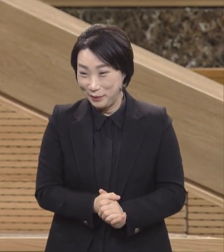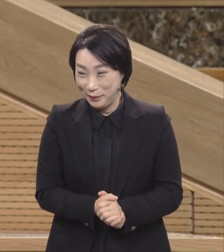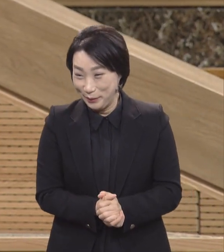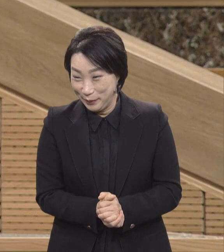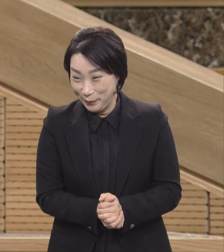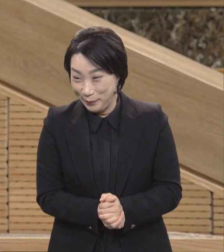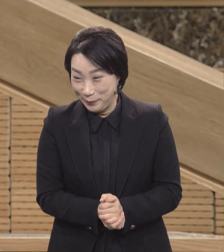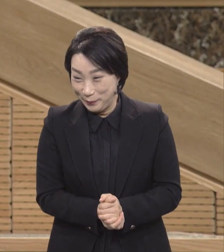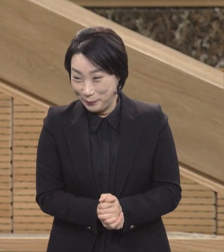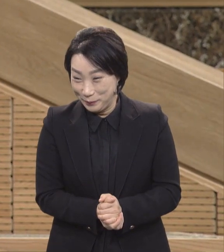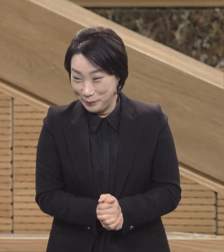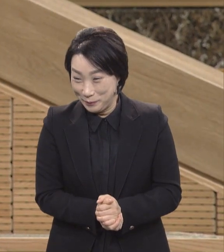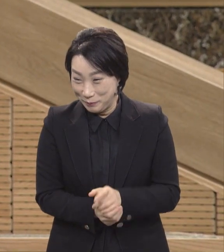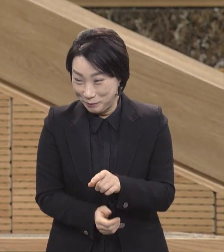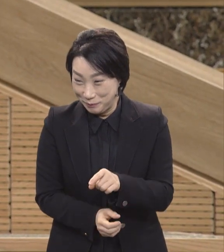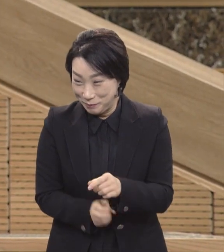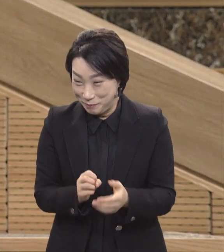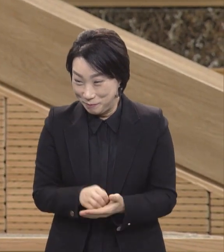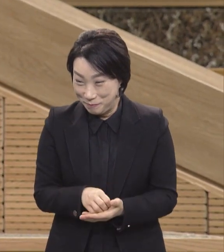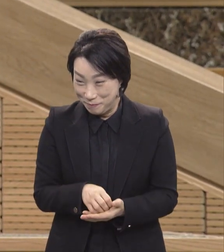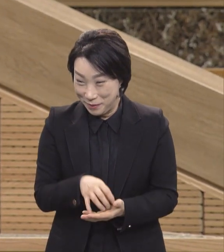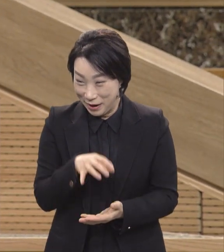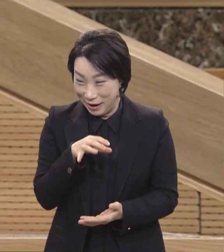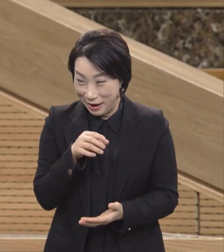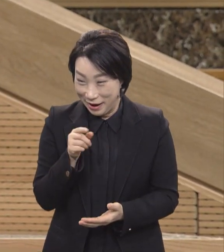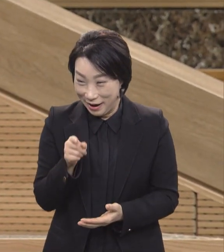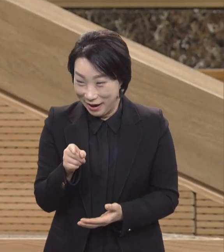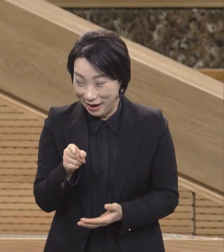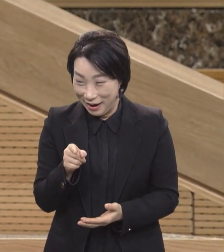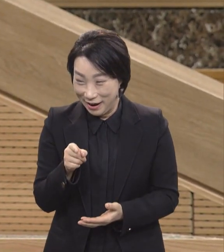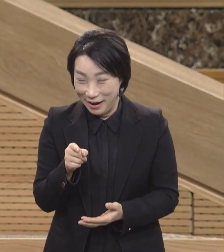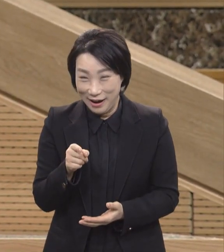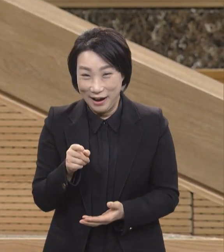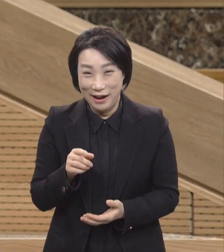아니 그 빵을